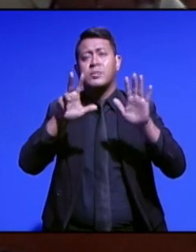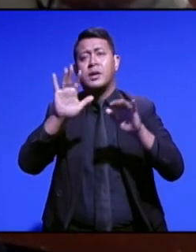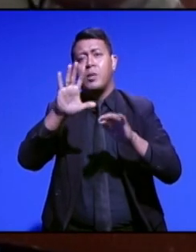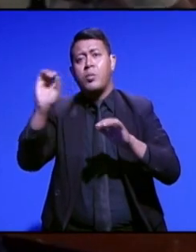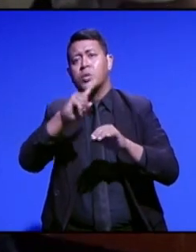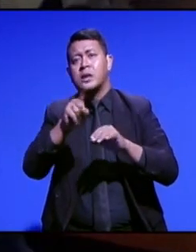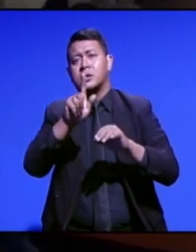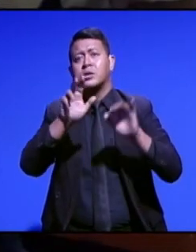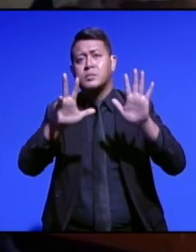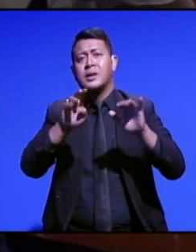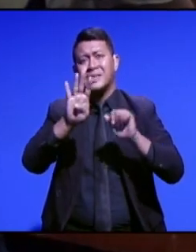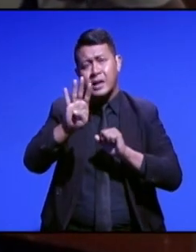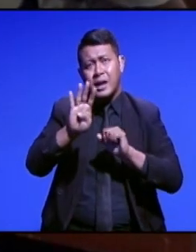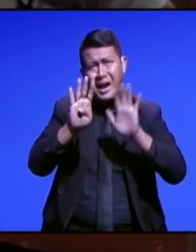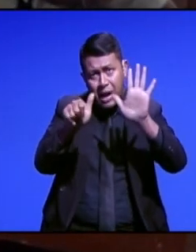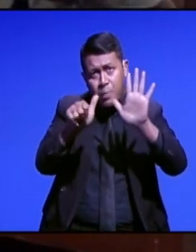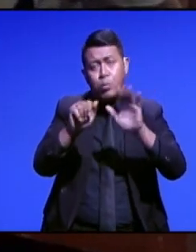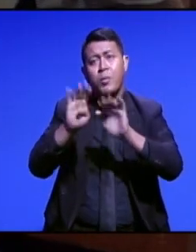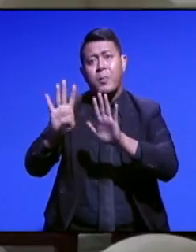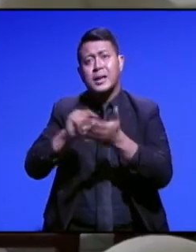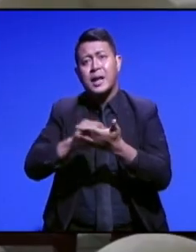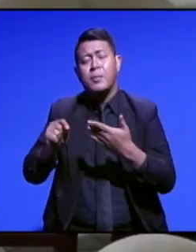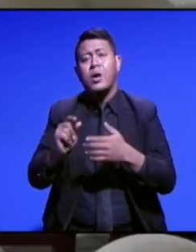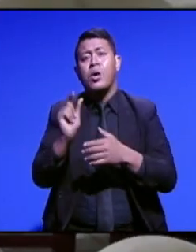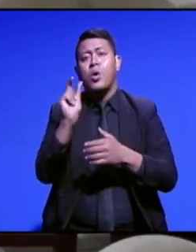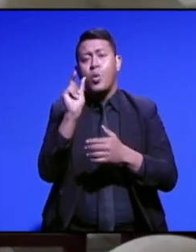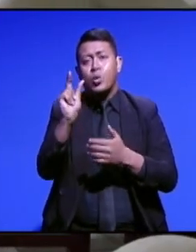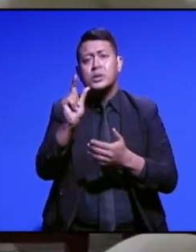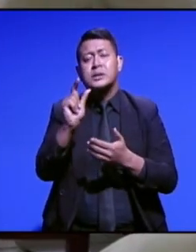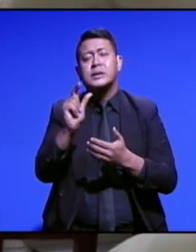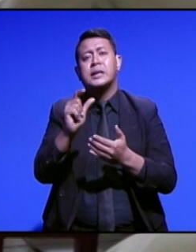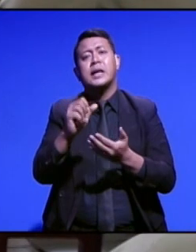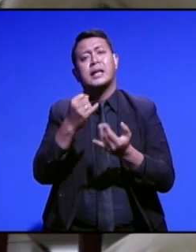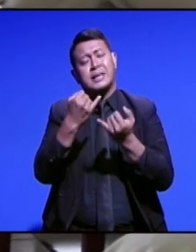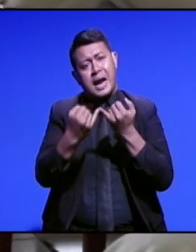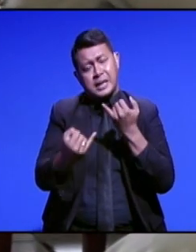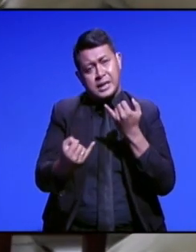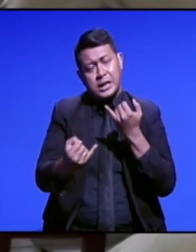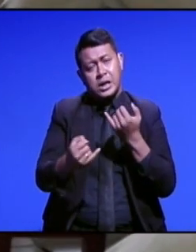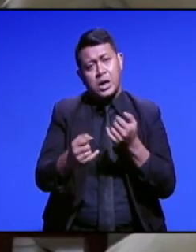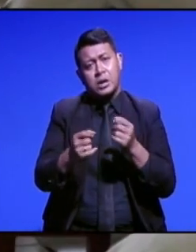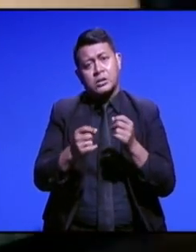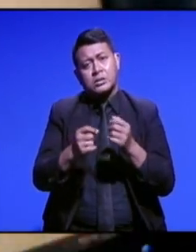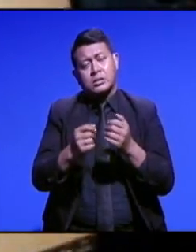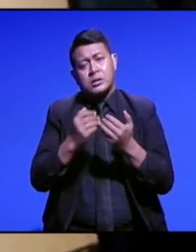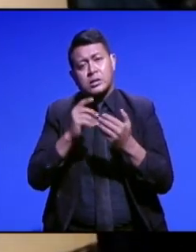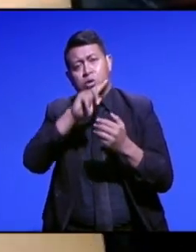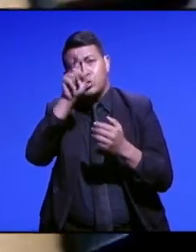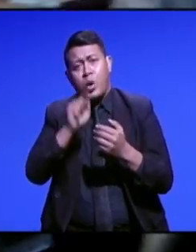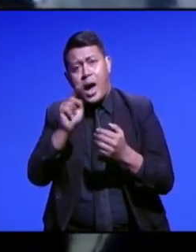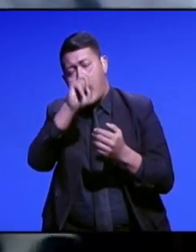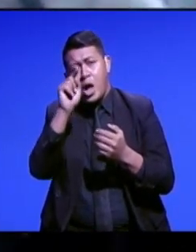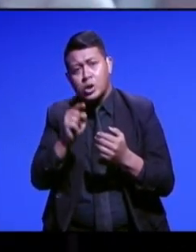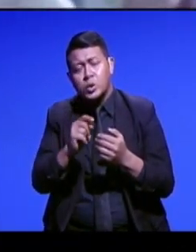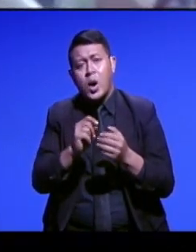hingga 1964, UN dinamakan ujian penghabisan. Soal-soal ujian dibuat oleh Departemen Pendidikan, Pengajaran,